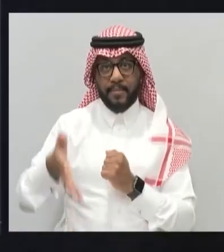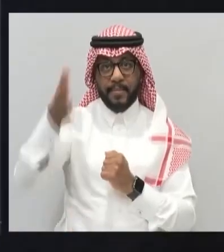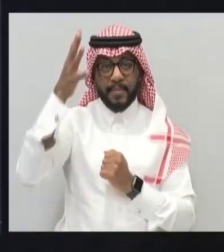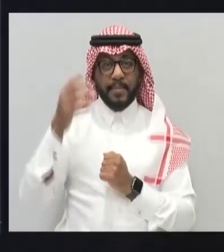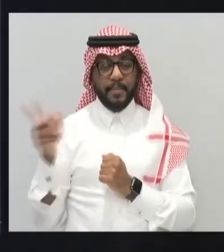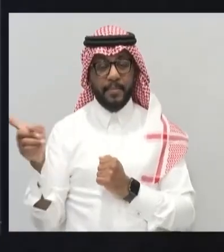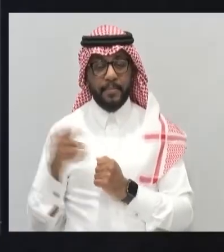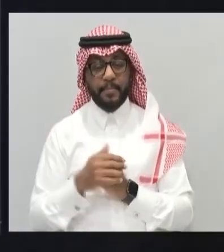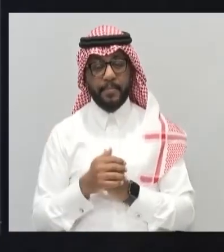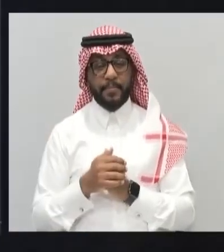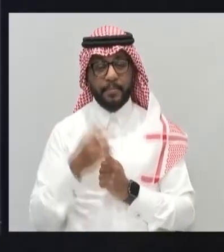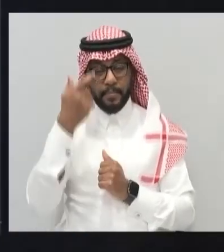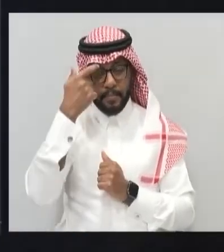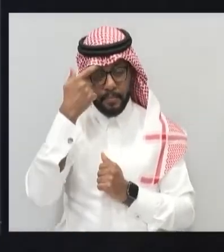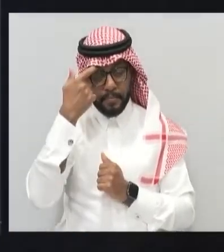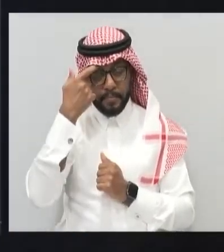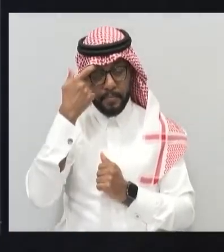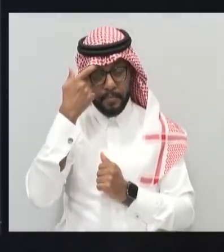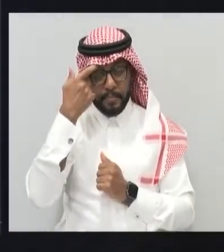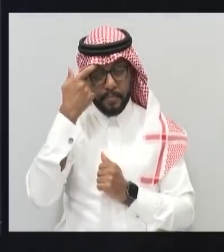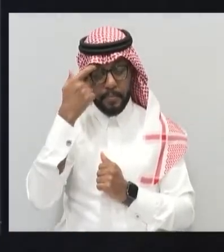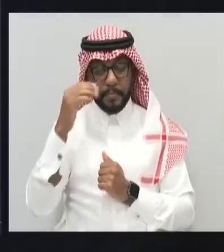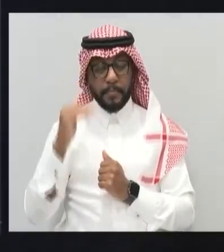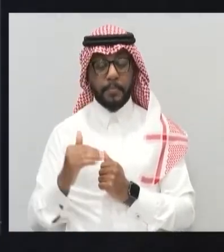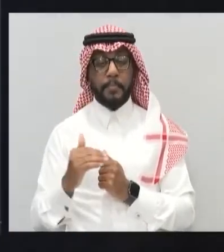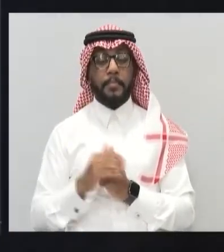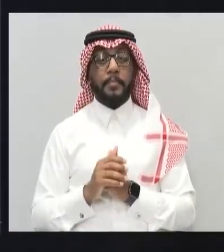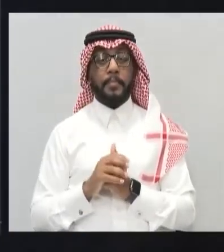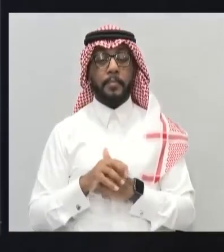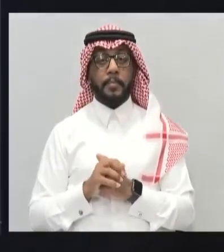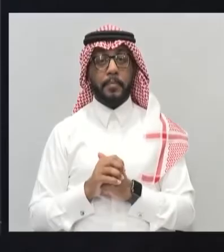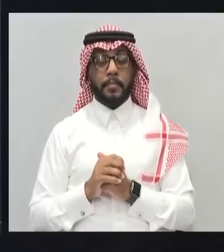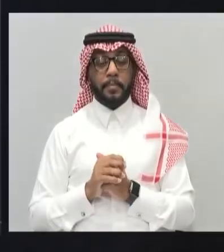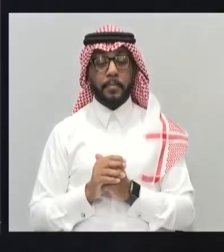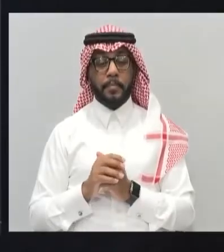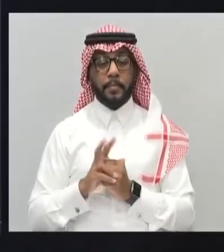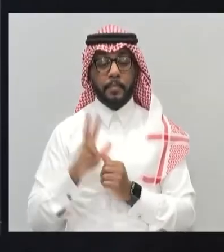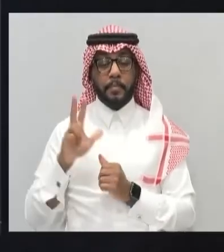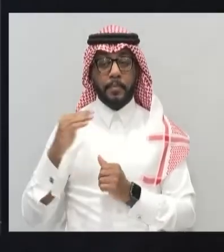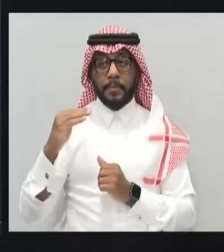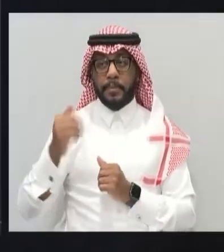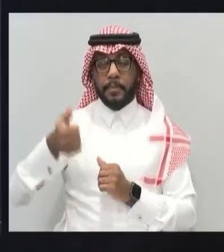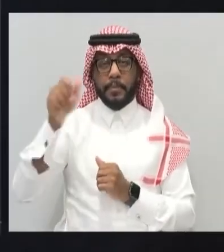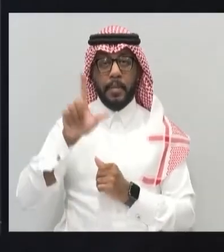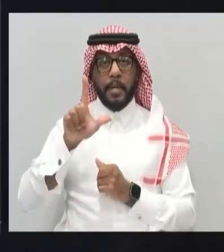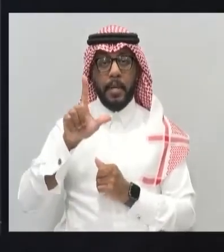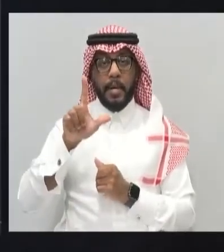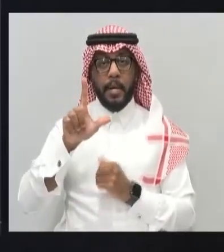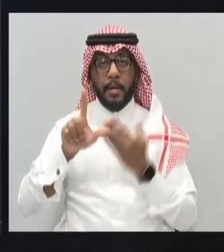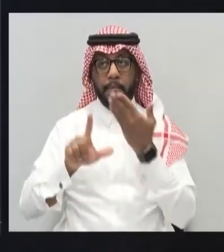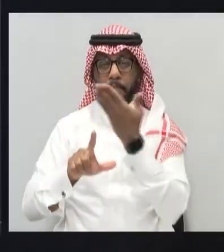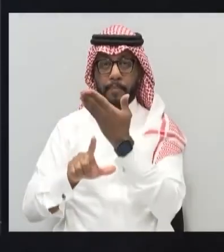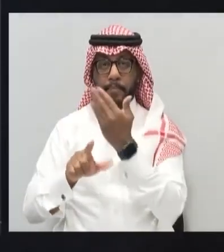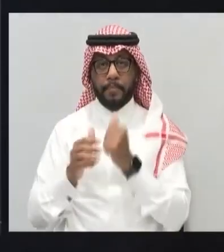الفاعل والياء ضمير متصل في محل نصب مفعول به وهو صاحب الحال في هذه